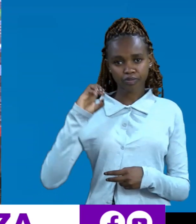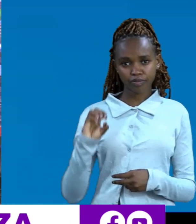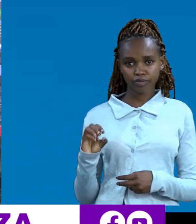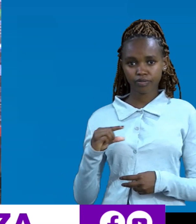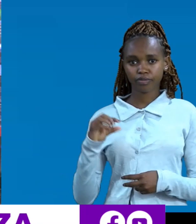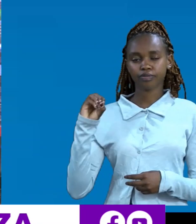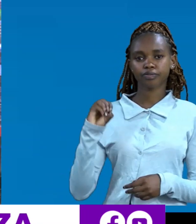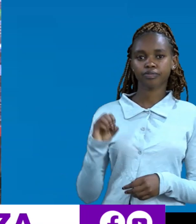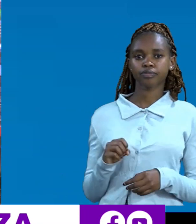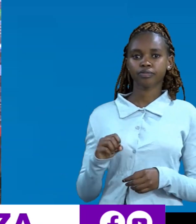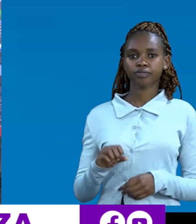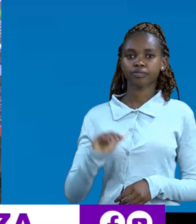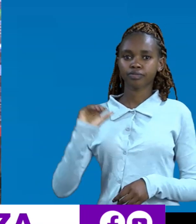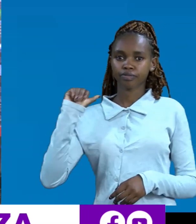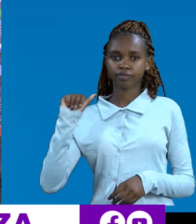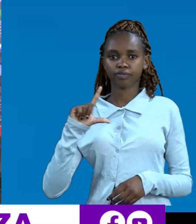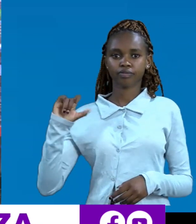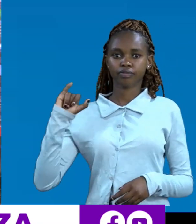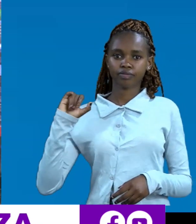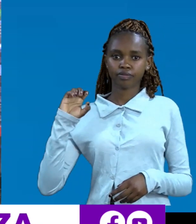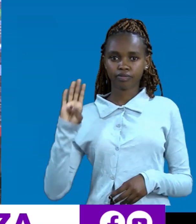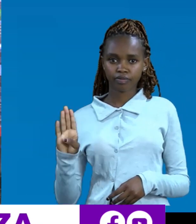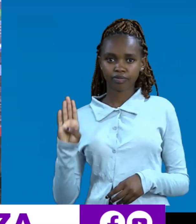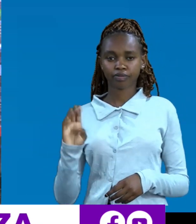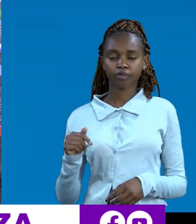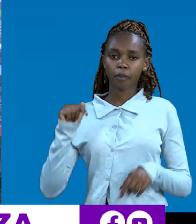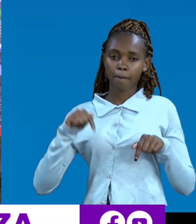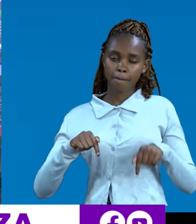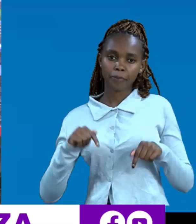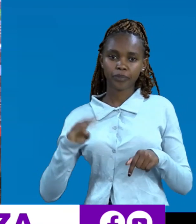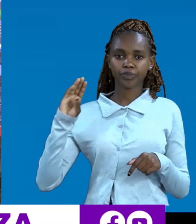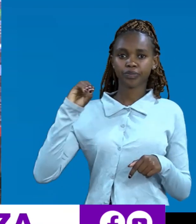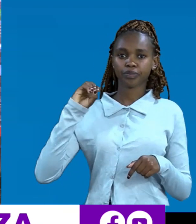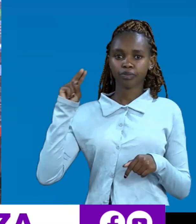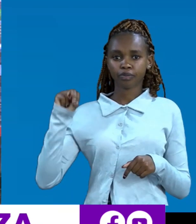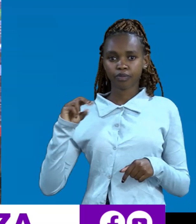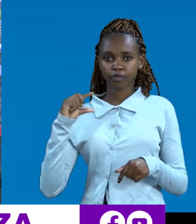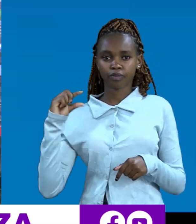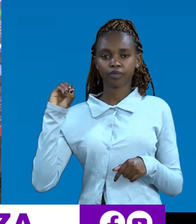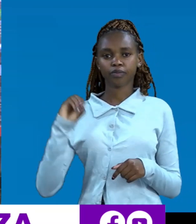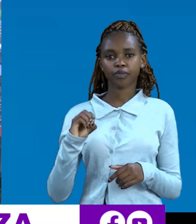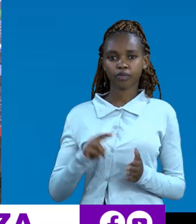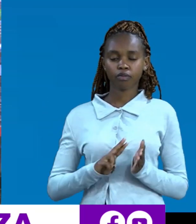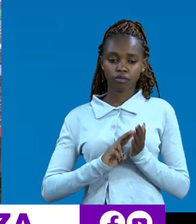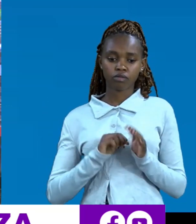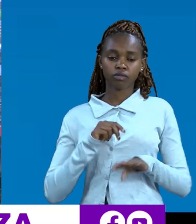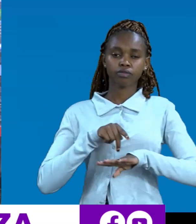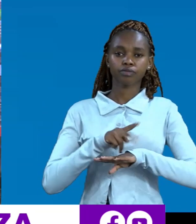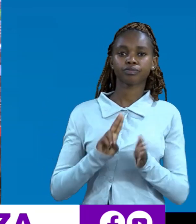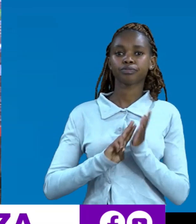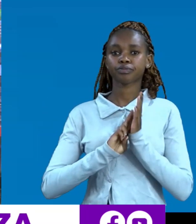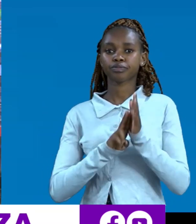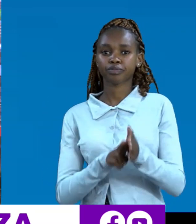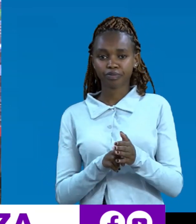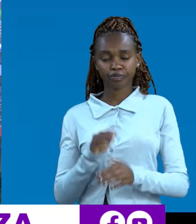yo. First segment lands on Alibi. Mm-hmm. Sasa tukasema tunaingia Bongo. Kabisa. Sasa tunaanza kutuma request zenyu juu DJ